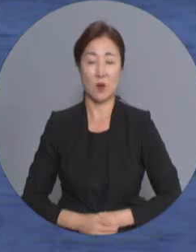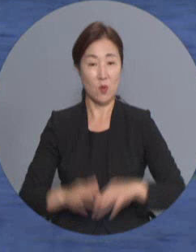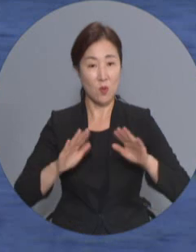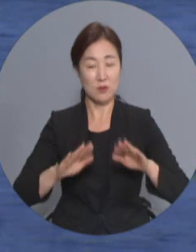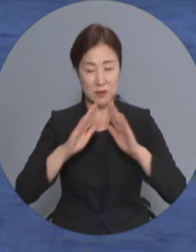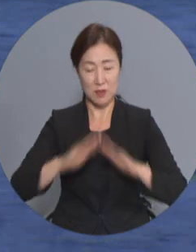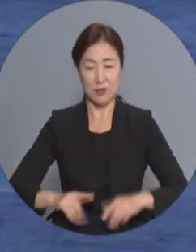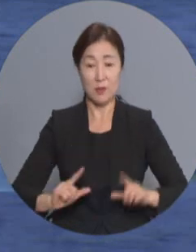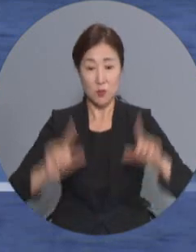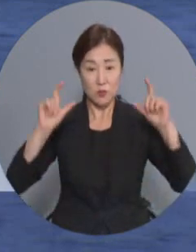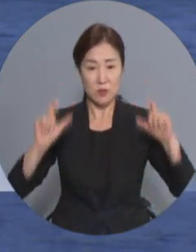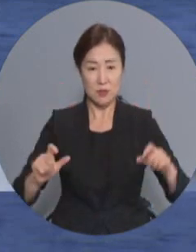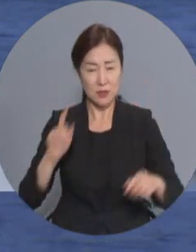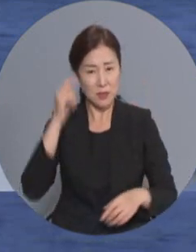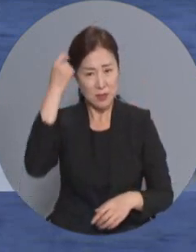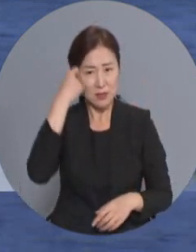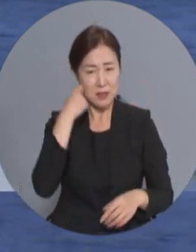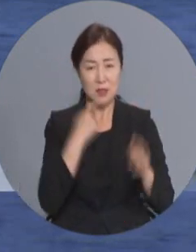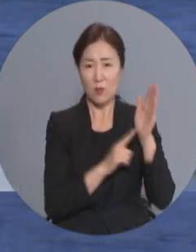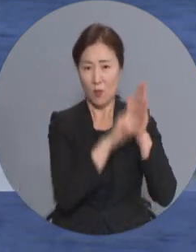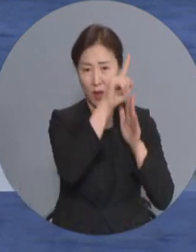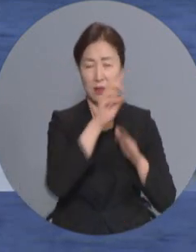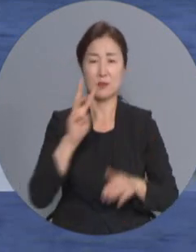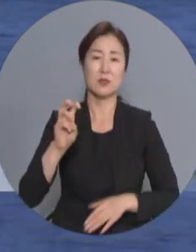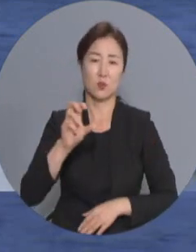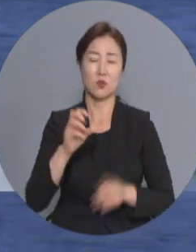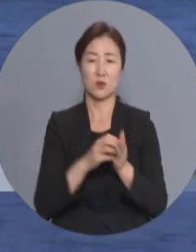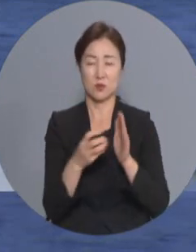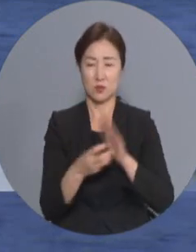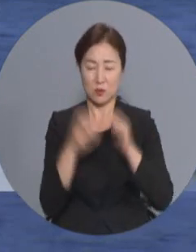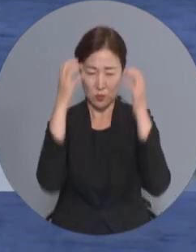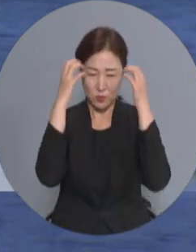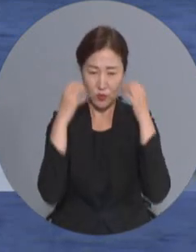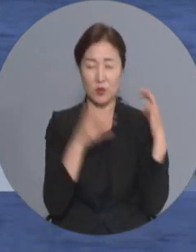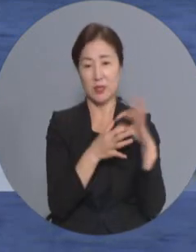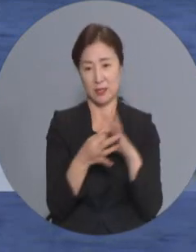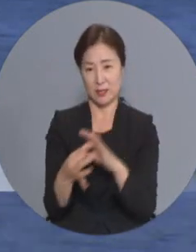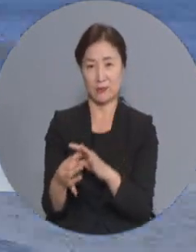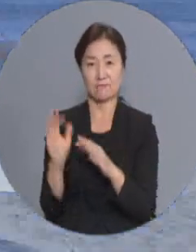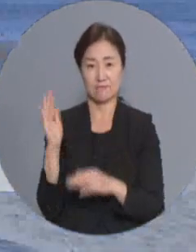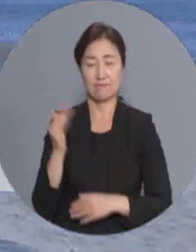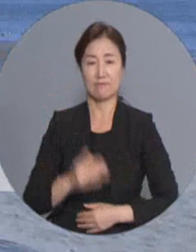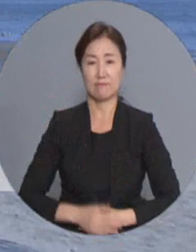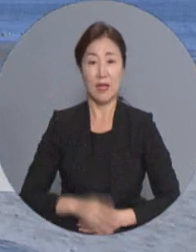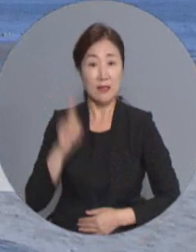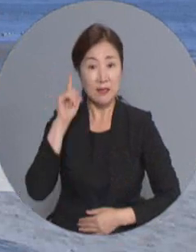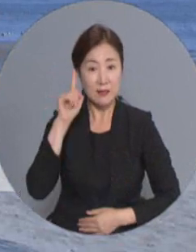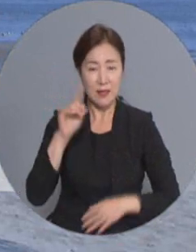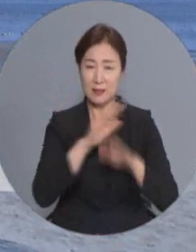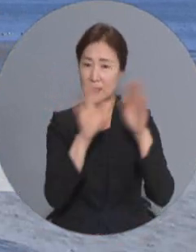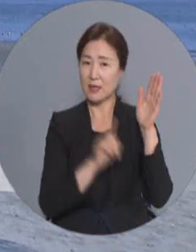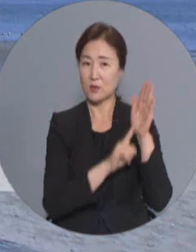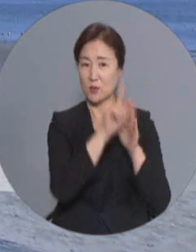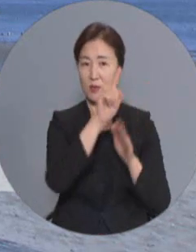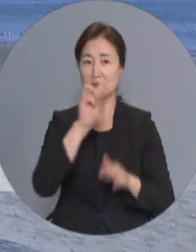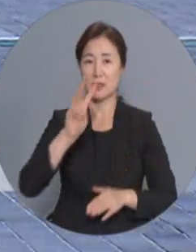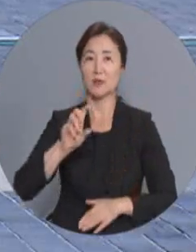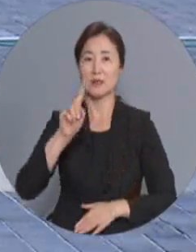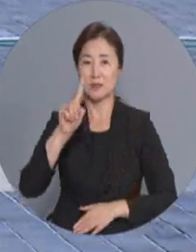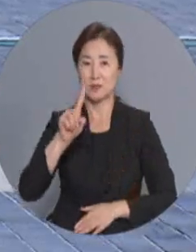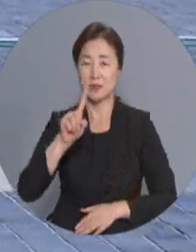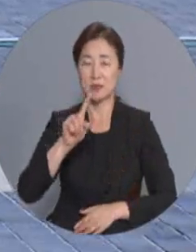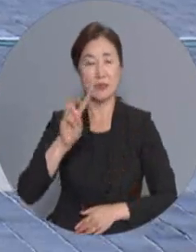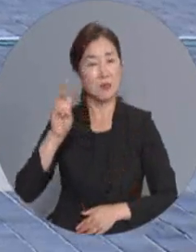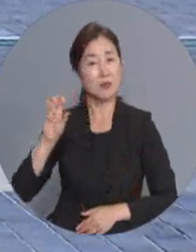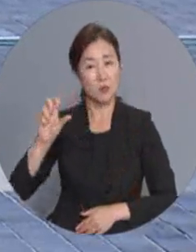전남 동부권은 체감온도가 35도 가까이 치솟는 무더위가 이어졌습니다 내일은 한낮 최고 기온이 31도에서